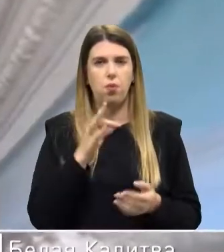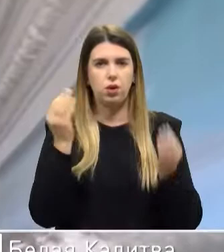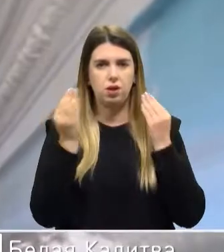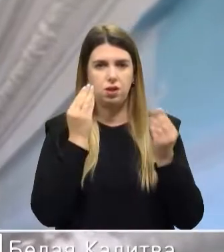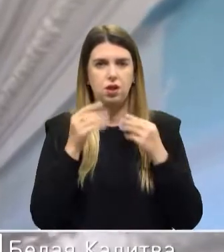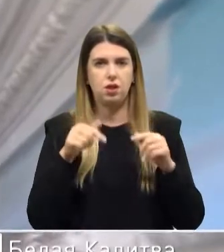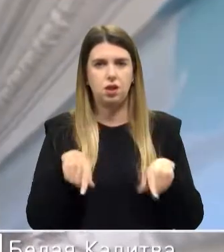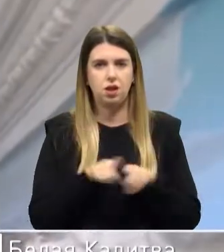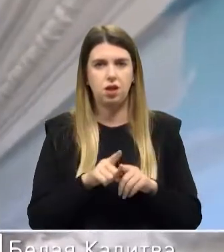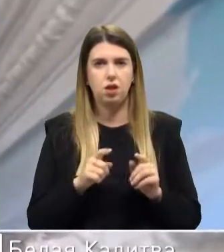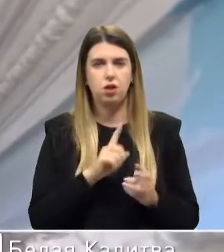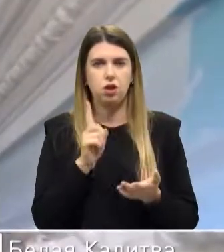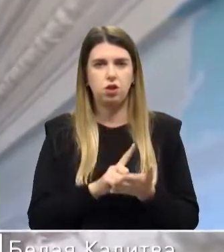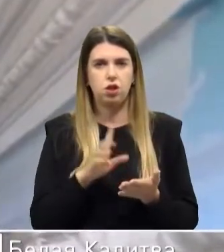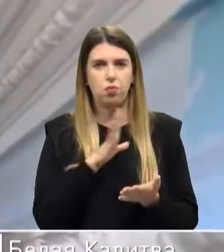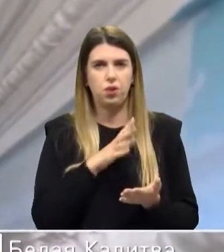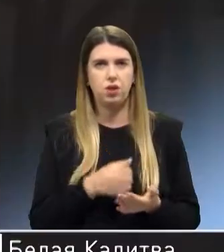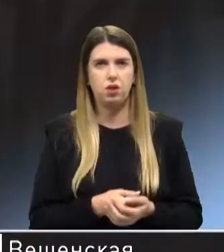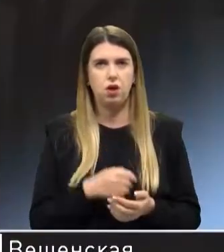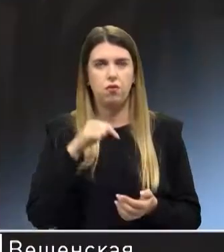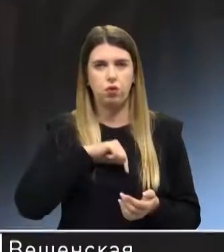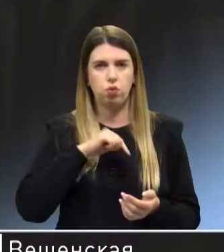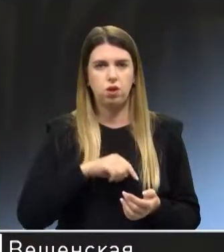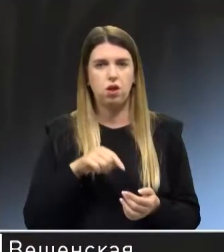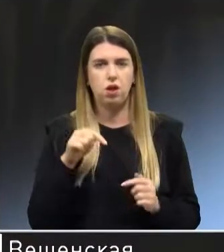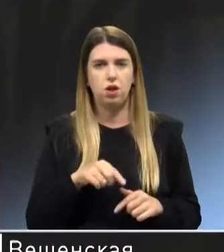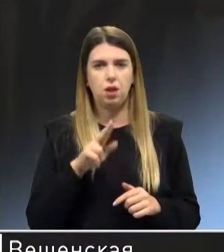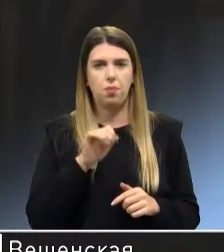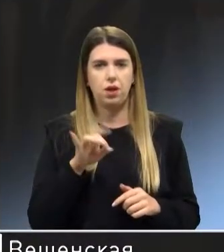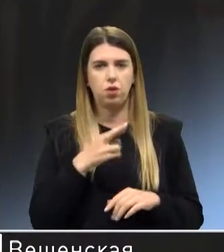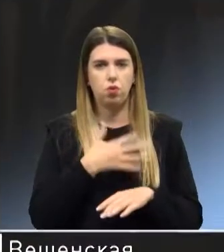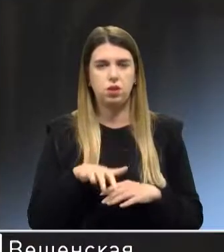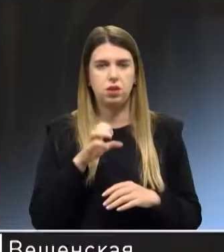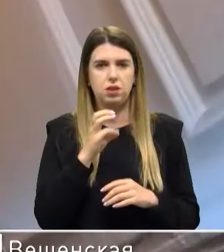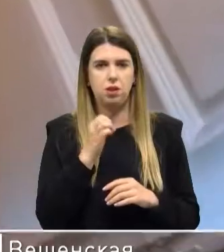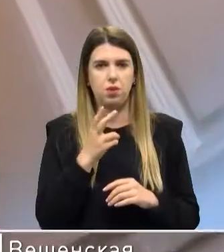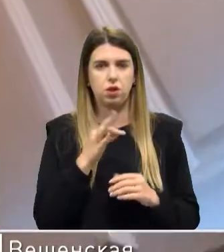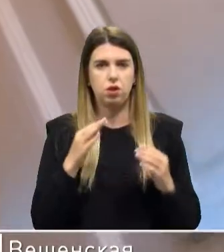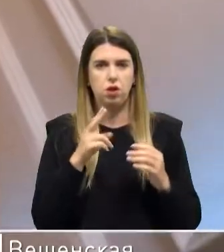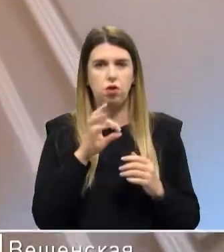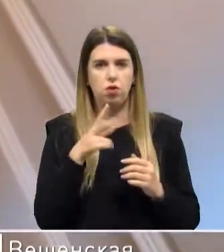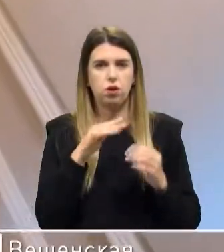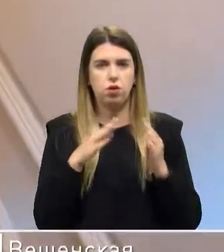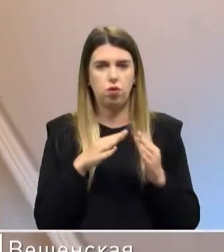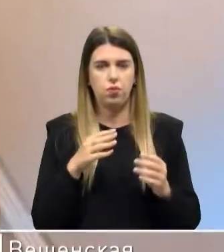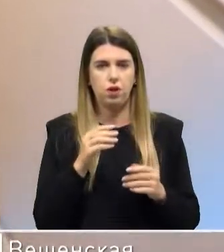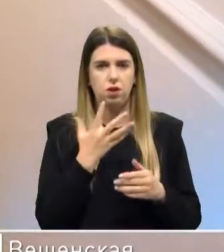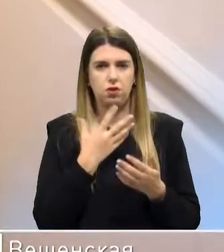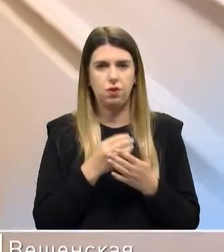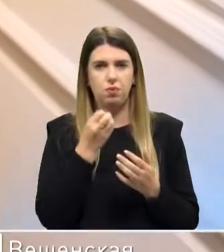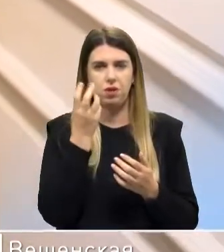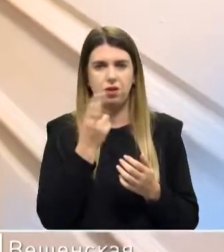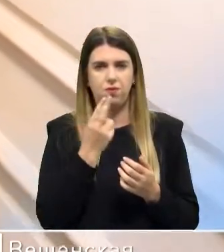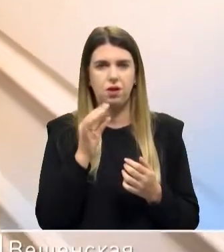По идее, такие же должны были быть и внутри. А это парадная на улице Семашко. Доходный дом Хармаджева славится своими цветами